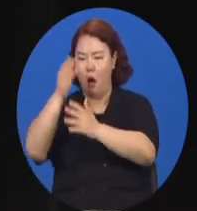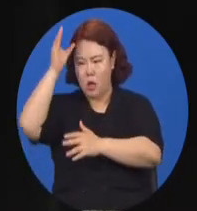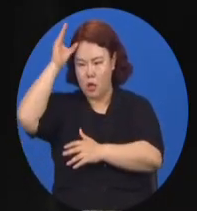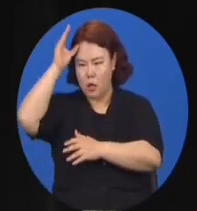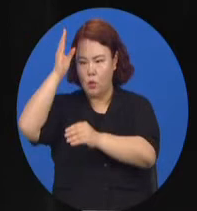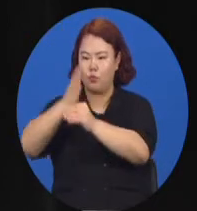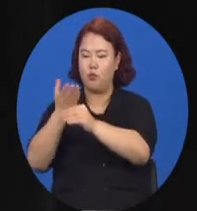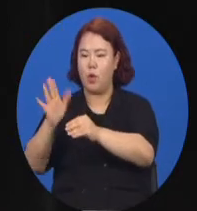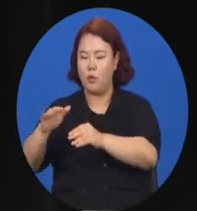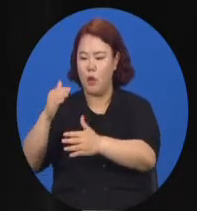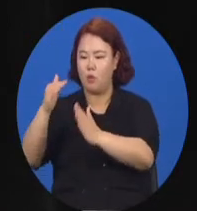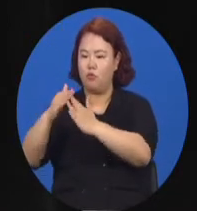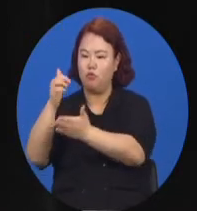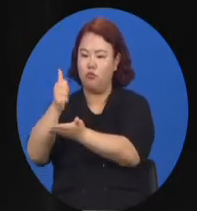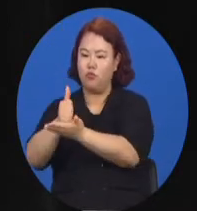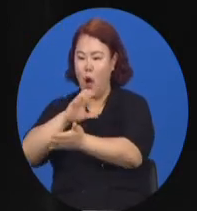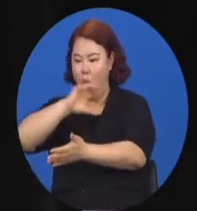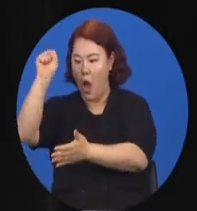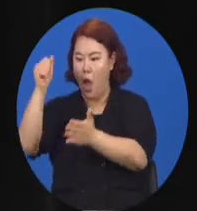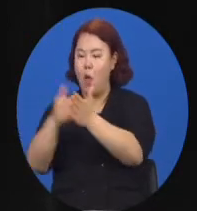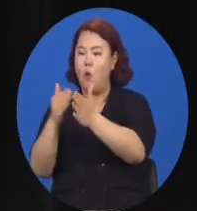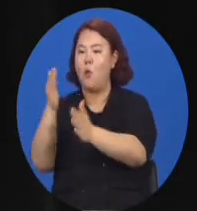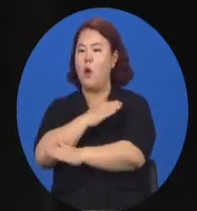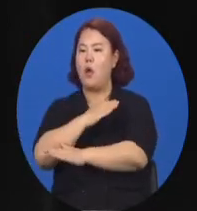그런데 막상 군수에 당선되시자마자